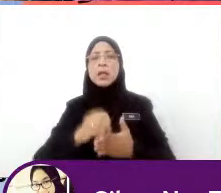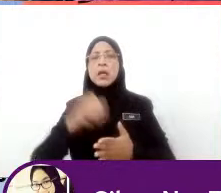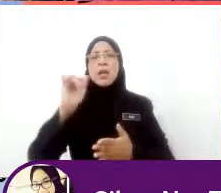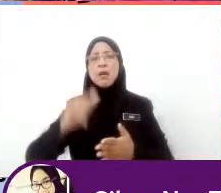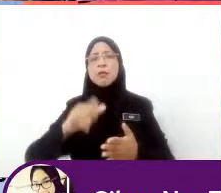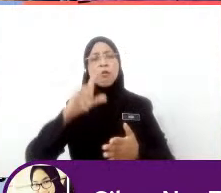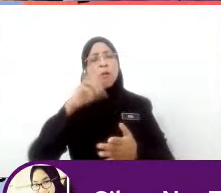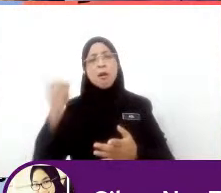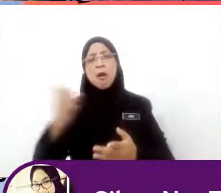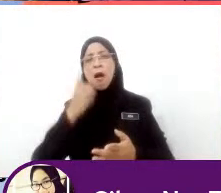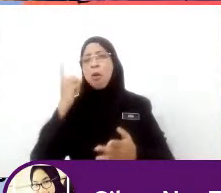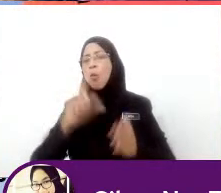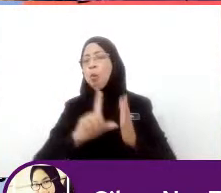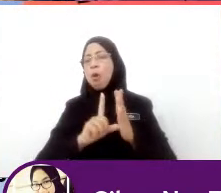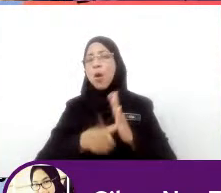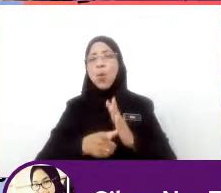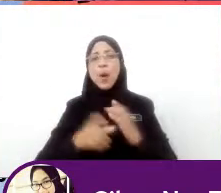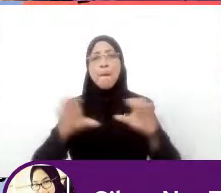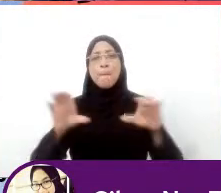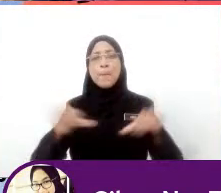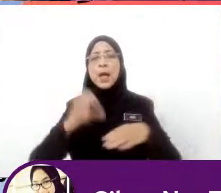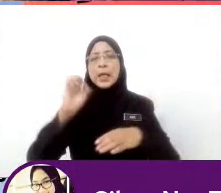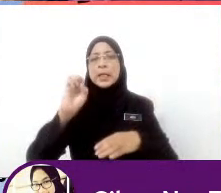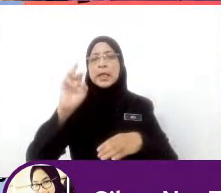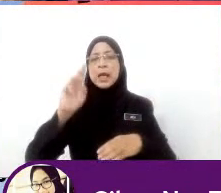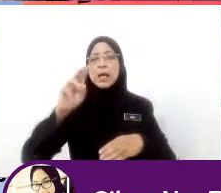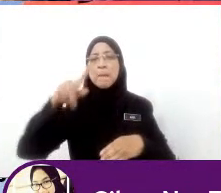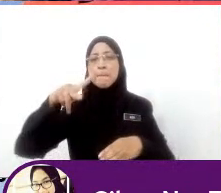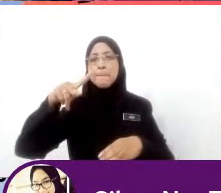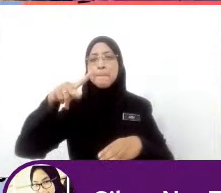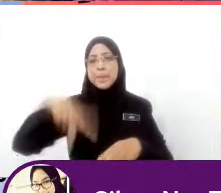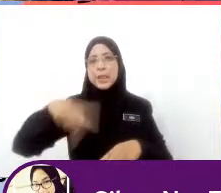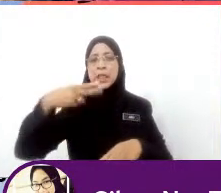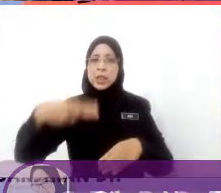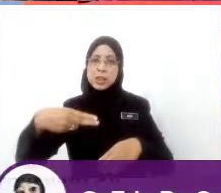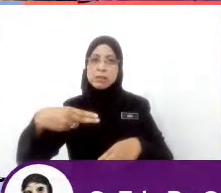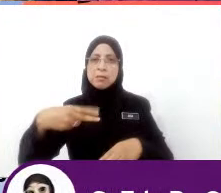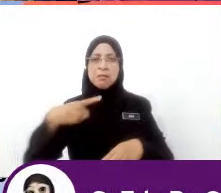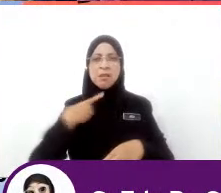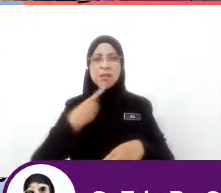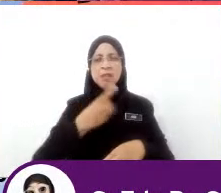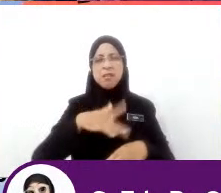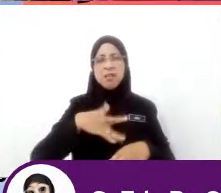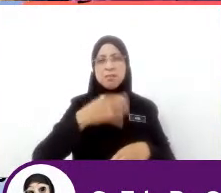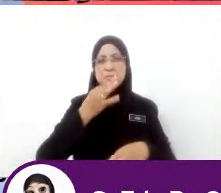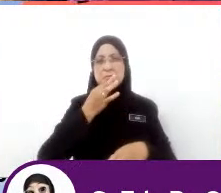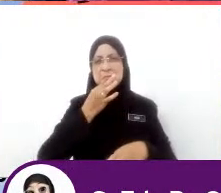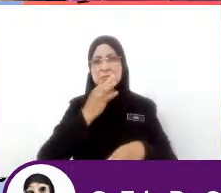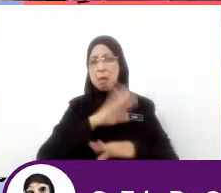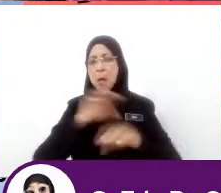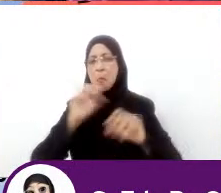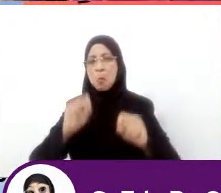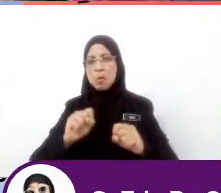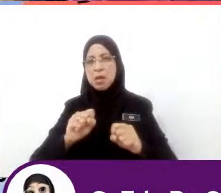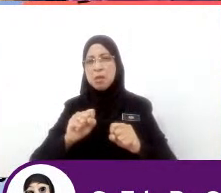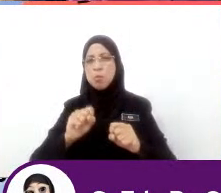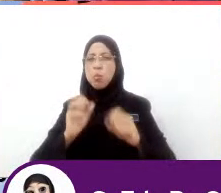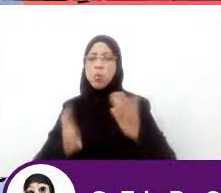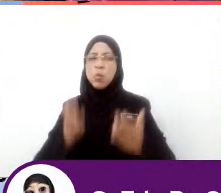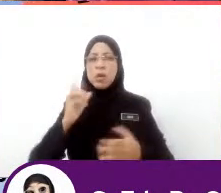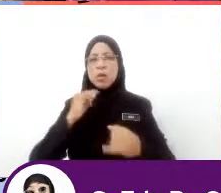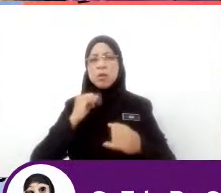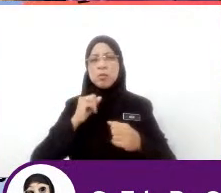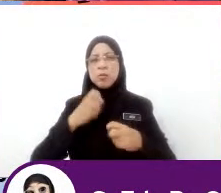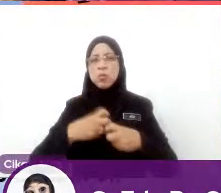terlewat melaksanakan ERPH, sebab selama ni kita orang rasa benda tu mustahil dan akan menyusahkan rakan-rakan